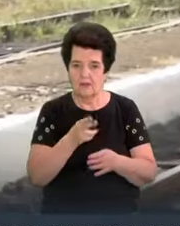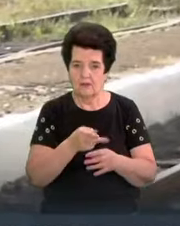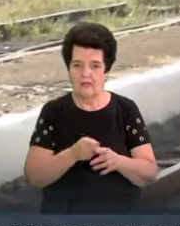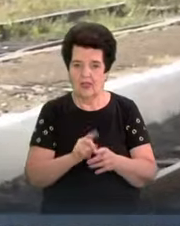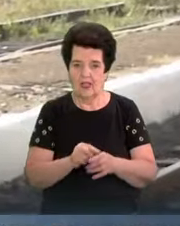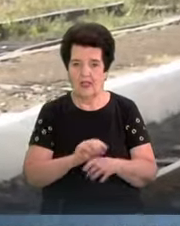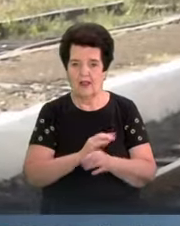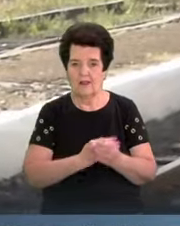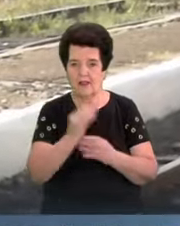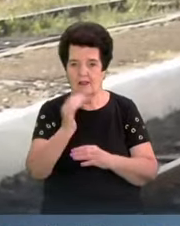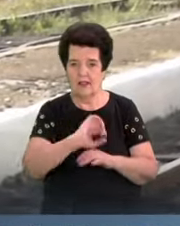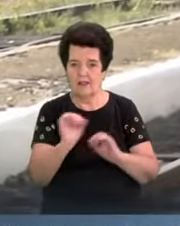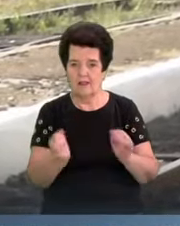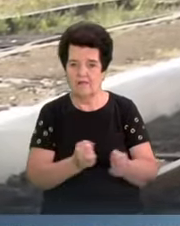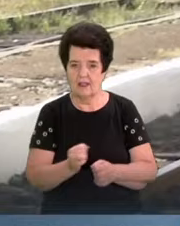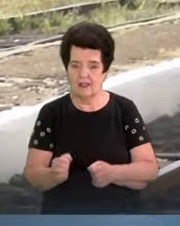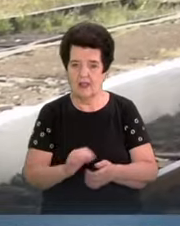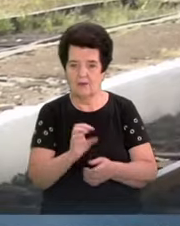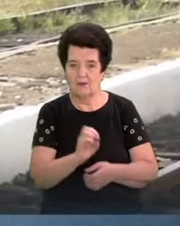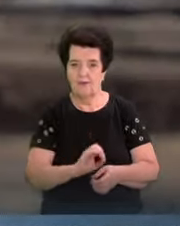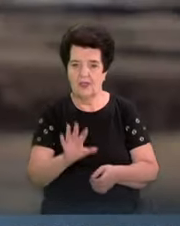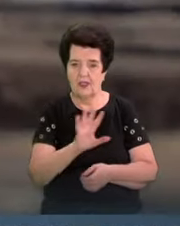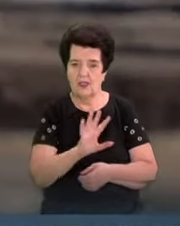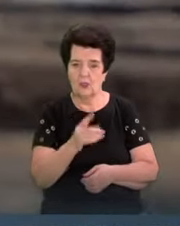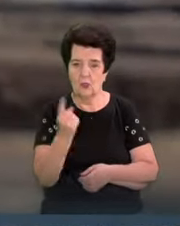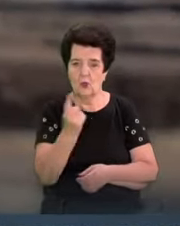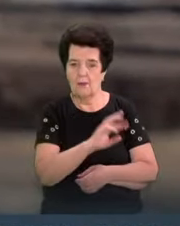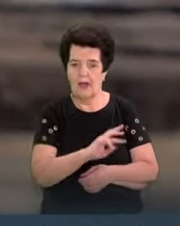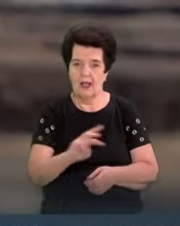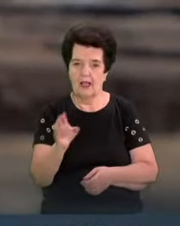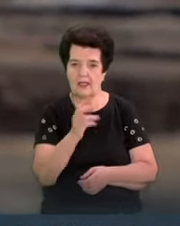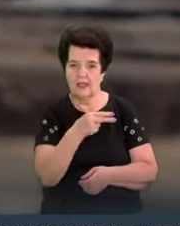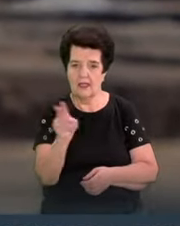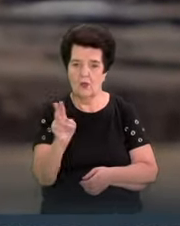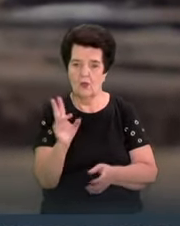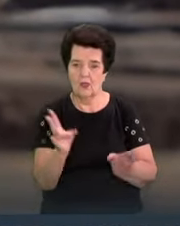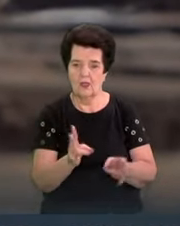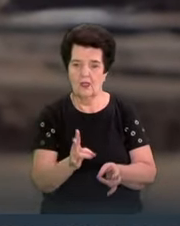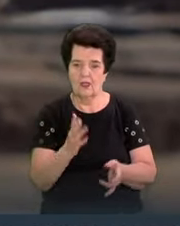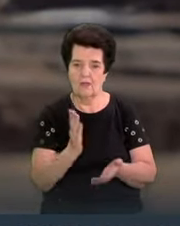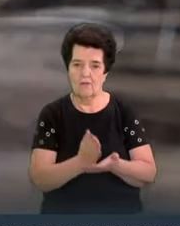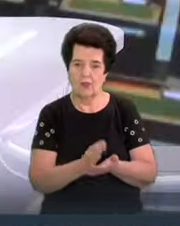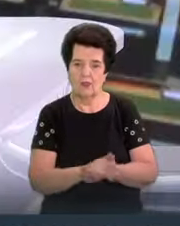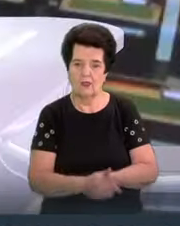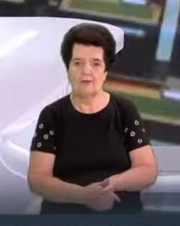viteză, pe ecartament european, este nevoie de 1 miliard de euro.